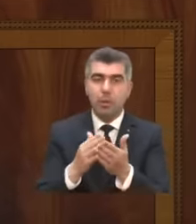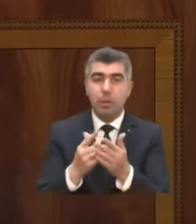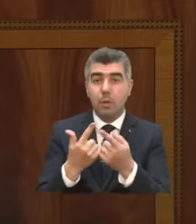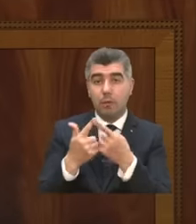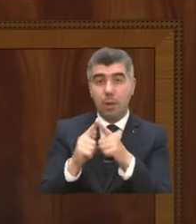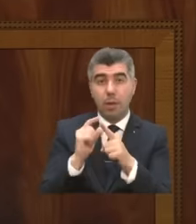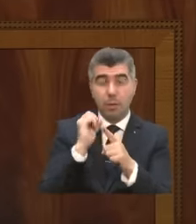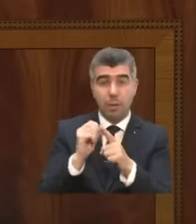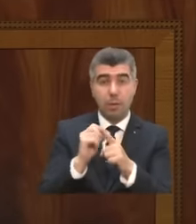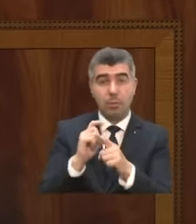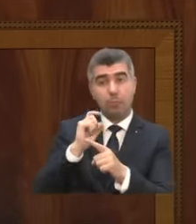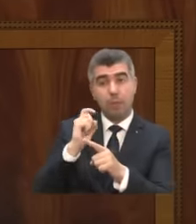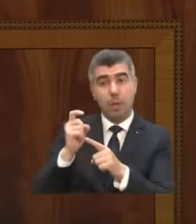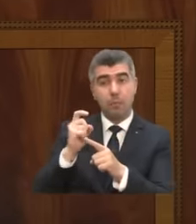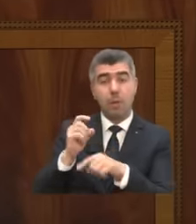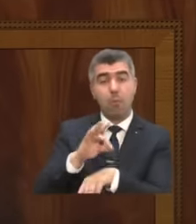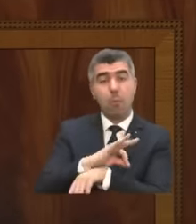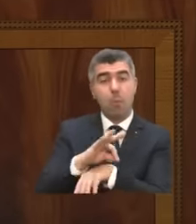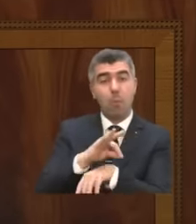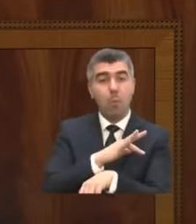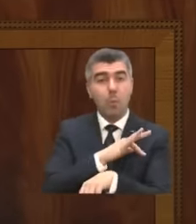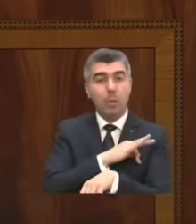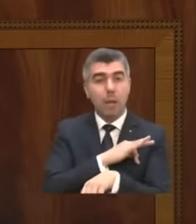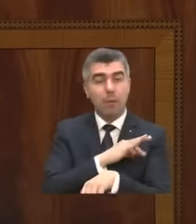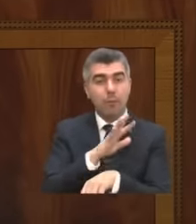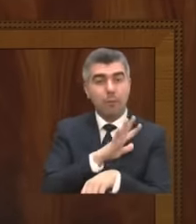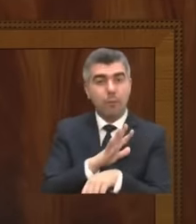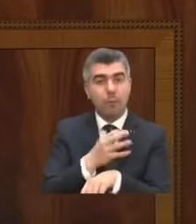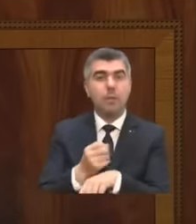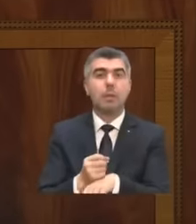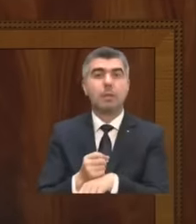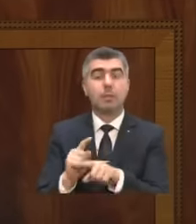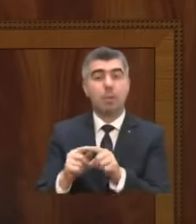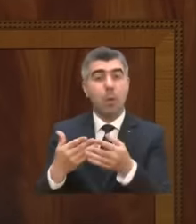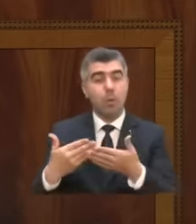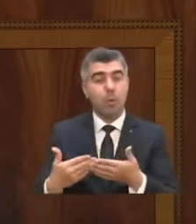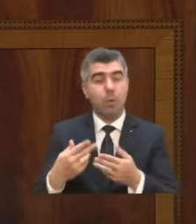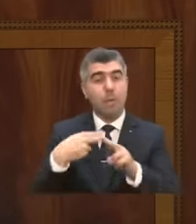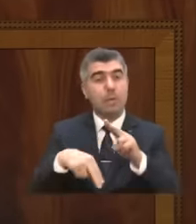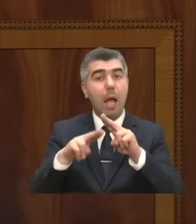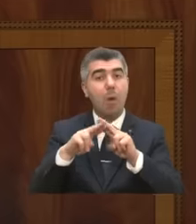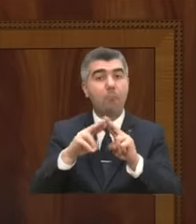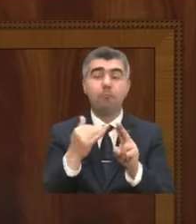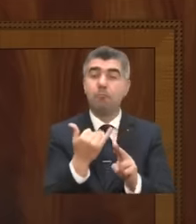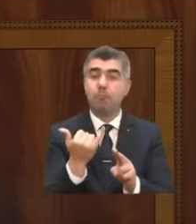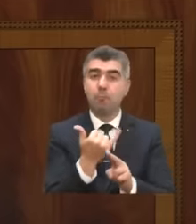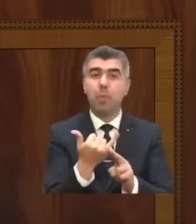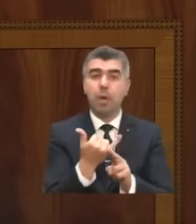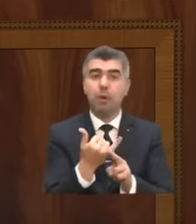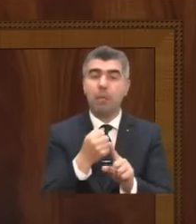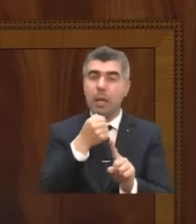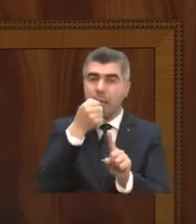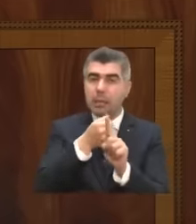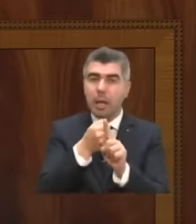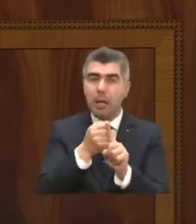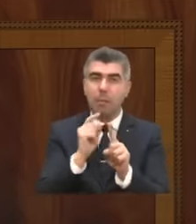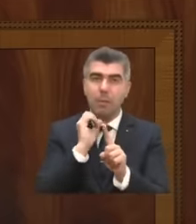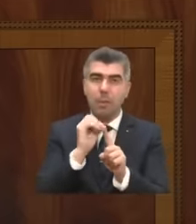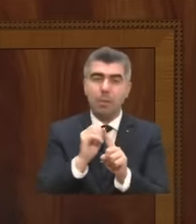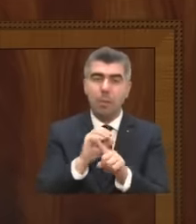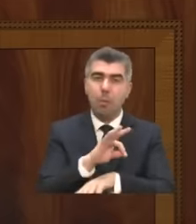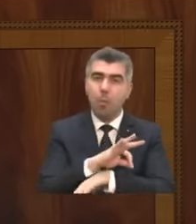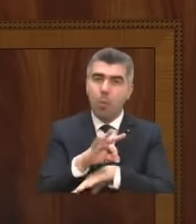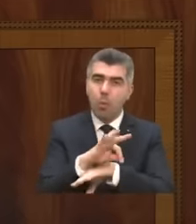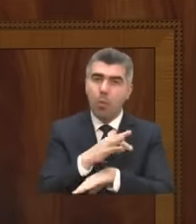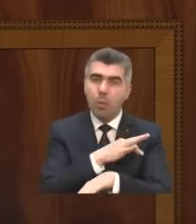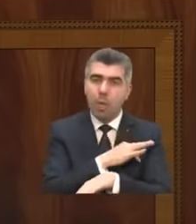منظومة الأجور؟ هي بتصور للحكومة. بغيناكم اليوم تعطيونا أجوبة دقيقة. إصلاح الوظيفة العمومية، حنا كحركة شعبية مع التوظيف العمومي